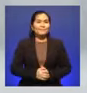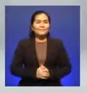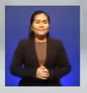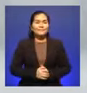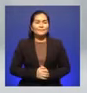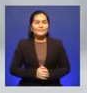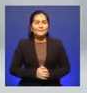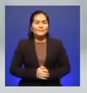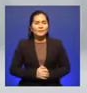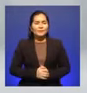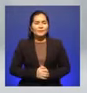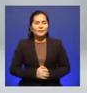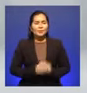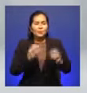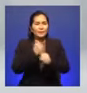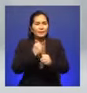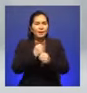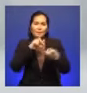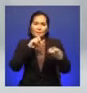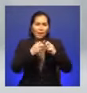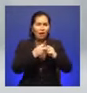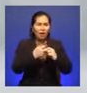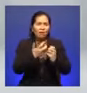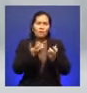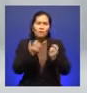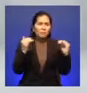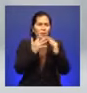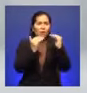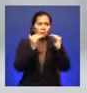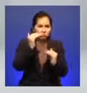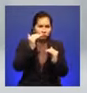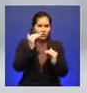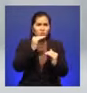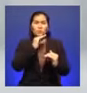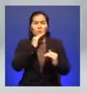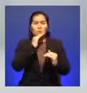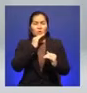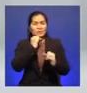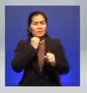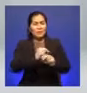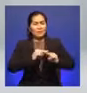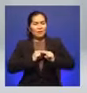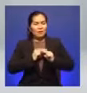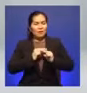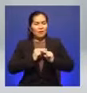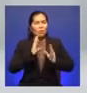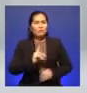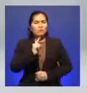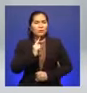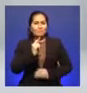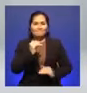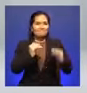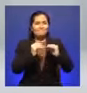ว่าการทำงานเรื่องการลดความเหลื่อมล้ำในระดับพื้นที่ไม่สามารถทำได้เฉพาะตัวท้องถิ่นหรืออบต.เท่านั้นน